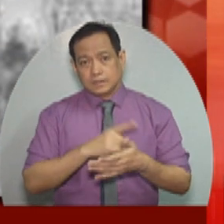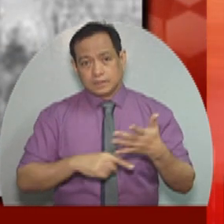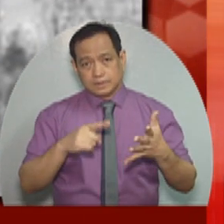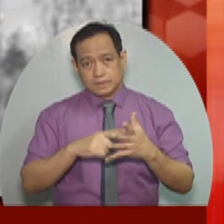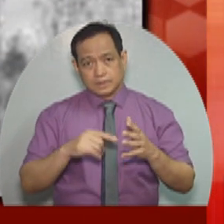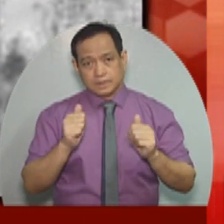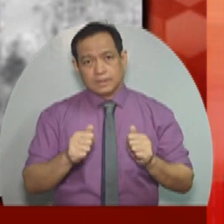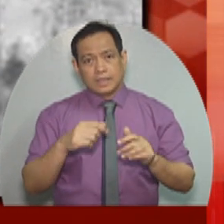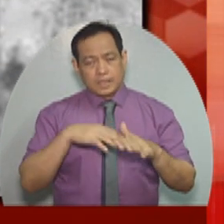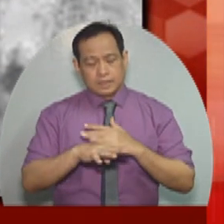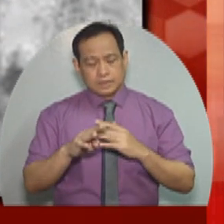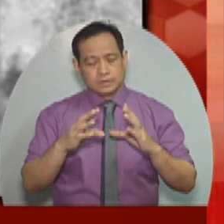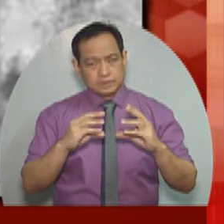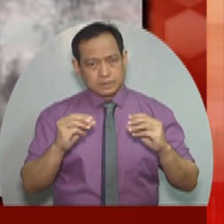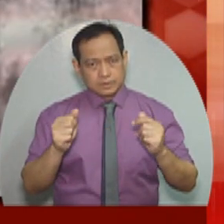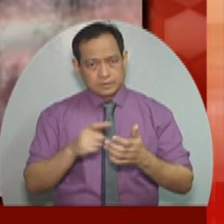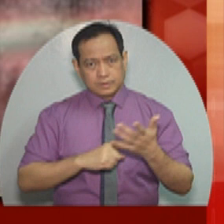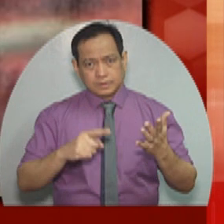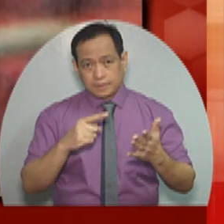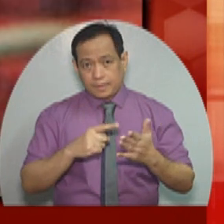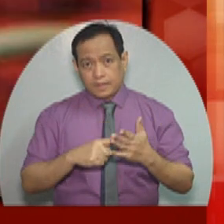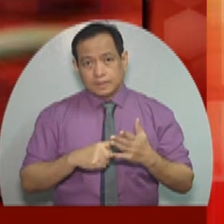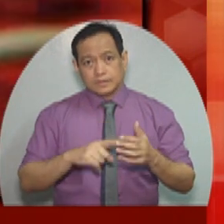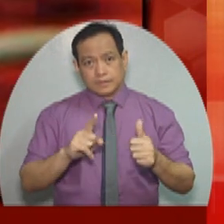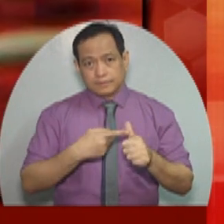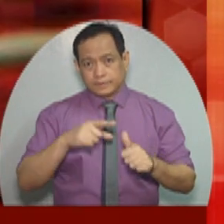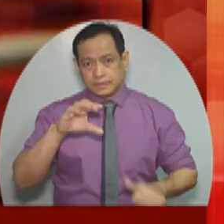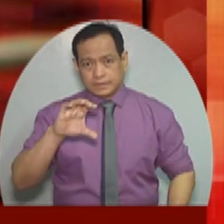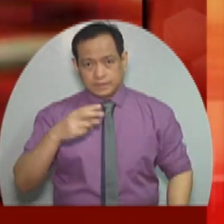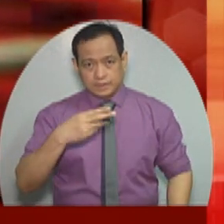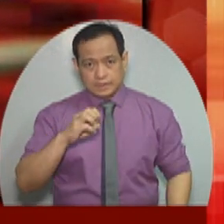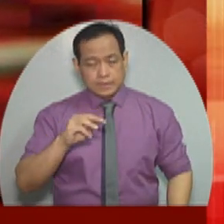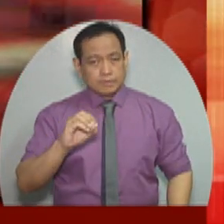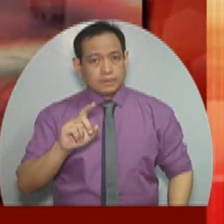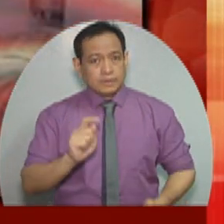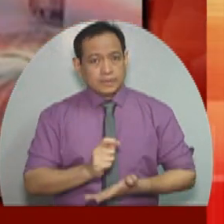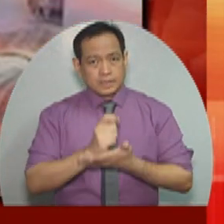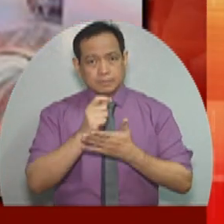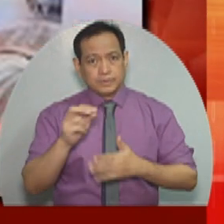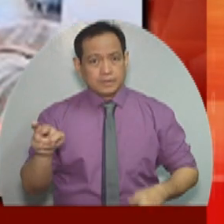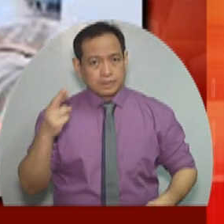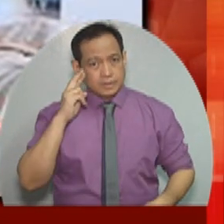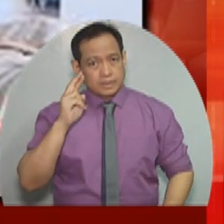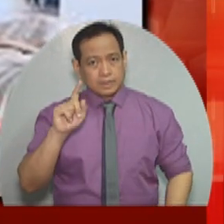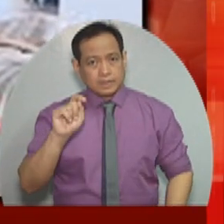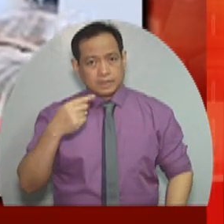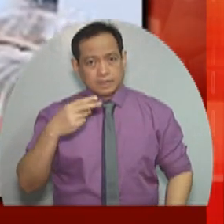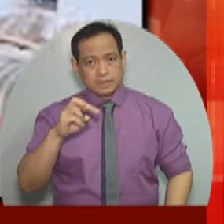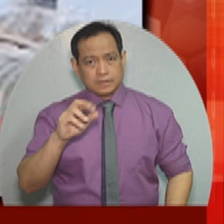paraan para gamutin ang osteosarcoma. Ilan sa mga ito ay chemotherapy,